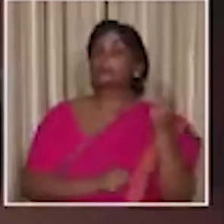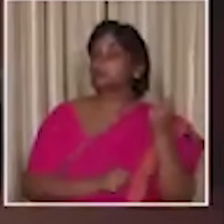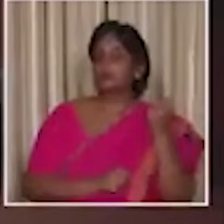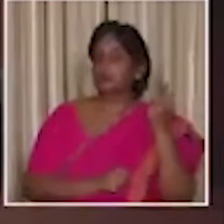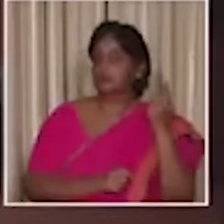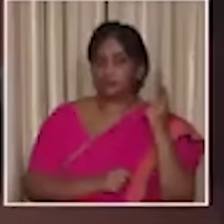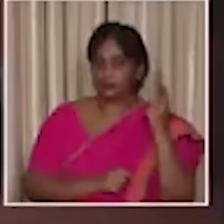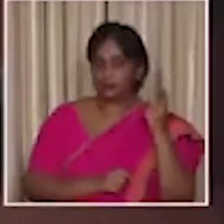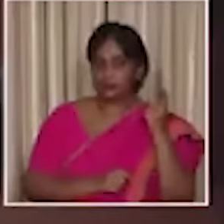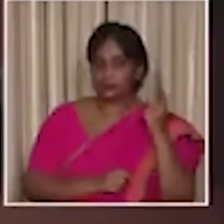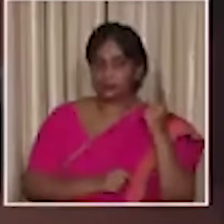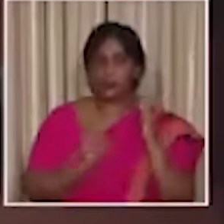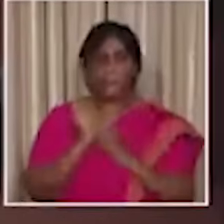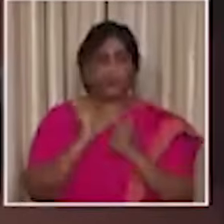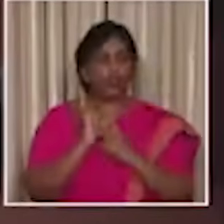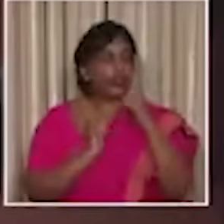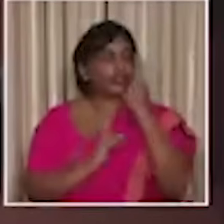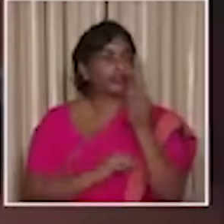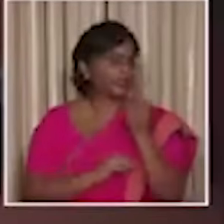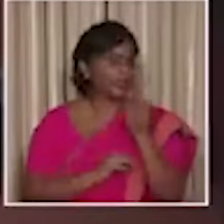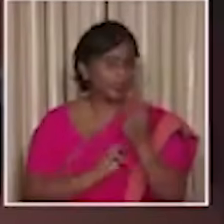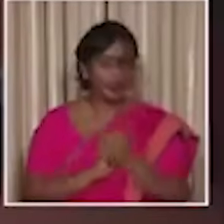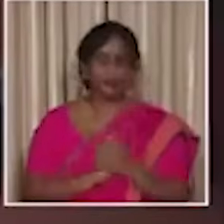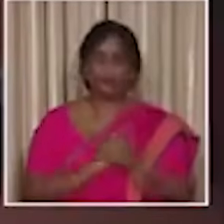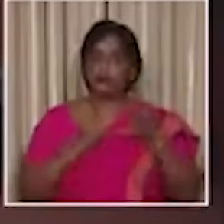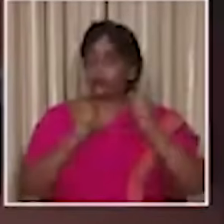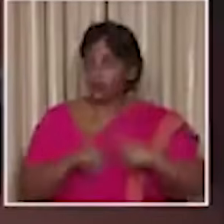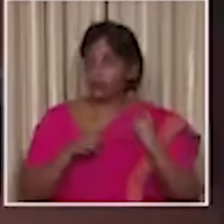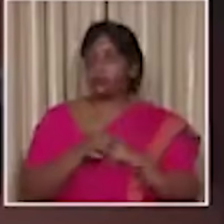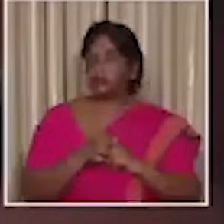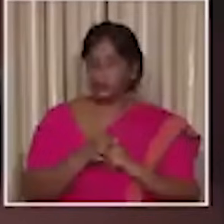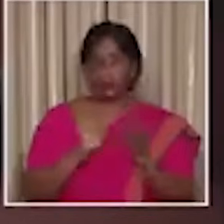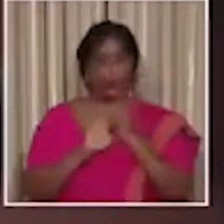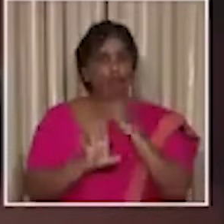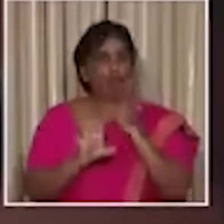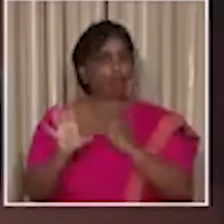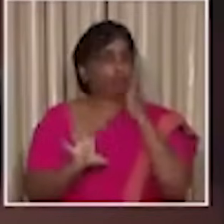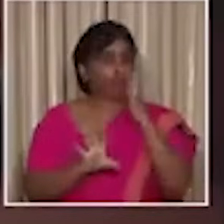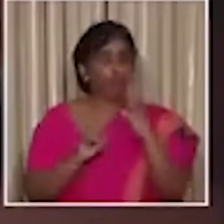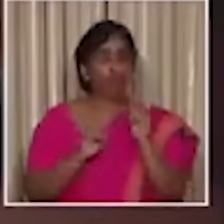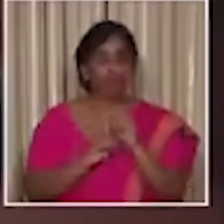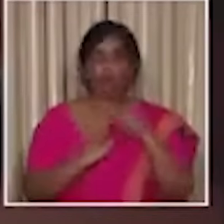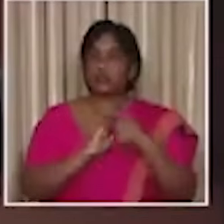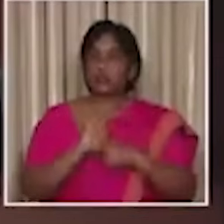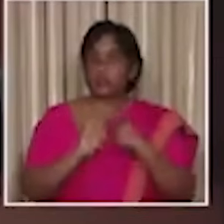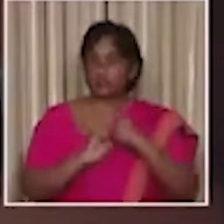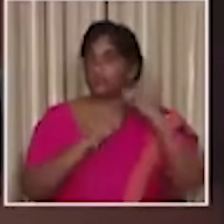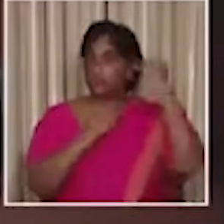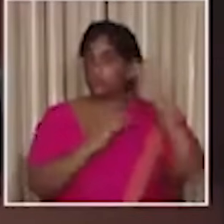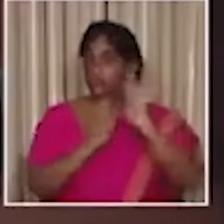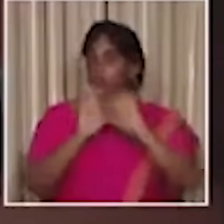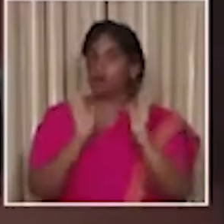පොස්ෆේට් මෙට්‍රික් ටොන් එක ගාන කීයටද ඊළඟ ප්‍රශ්නය පසුගිය වසර පහ තුළ පොස්ෆේට් ශ්‍රී ලංකාවෙන් අපනයන කර ඇති